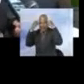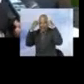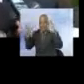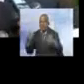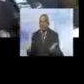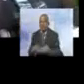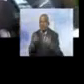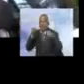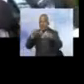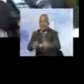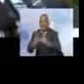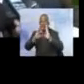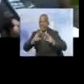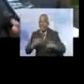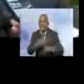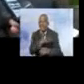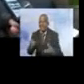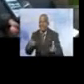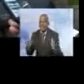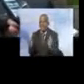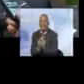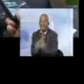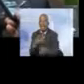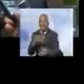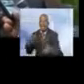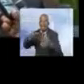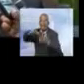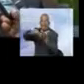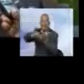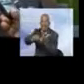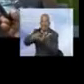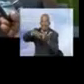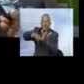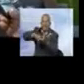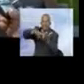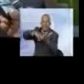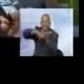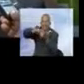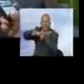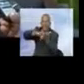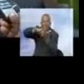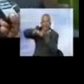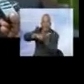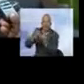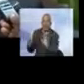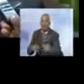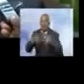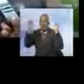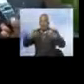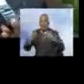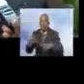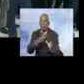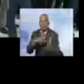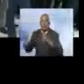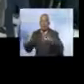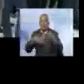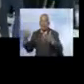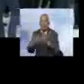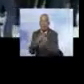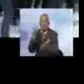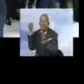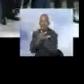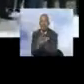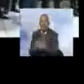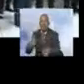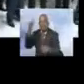suffit simplement de revenir avec son empreinte et on retrouvera les données qui sont stockées et on vous reproduira une nouvelle carte. Le